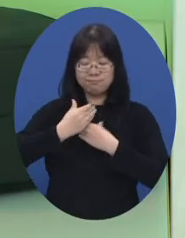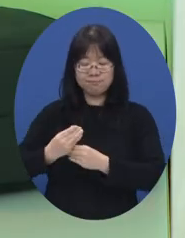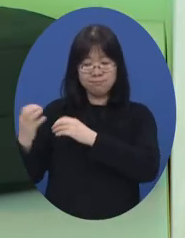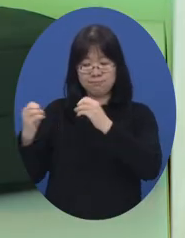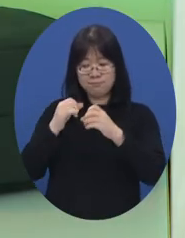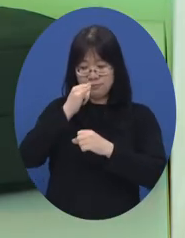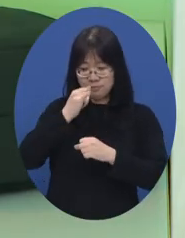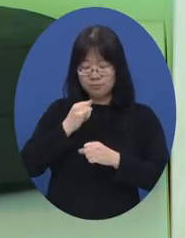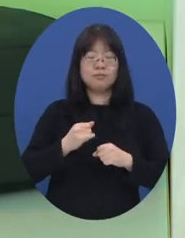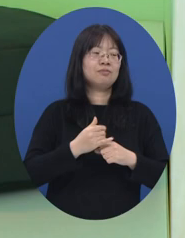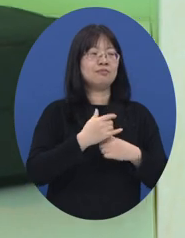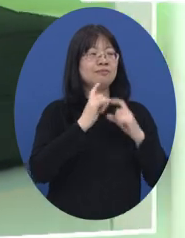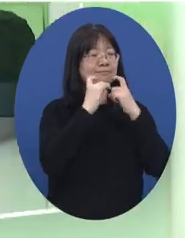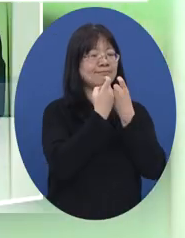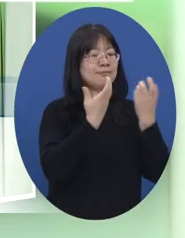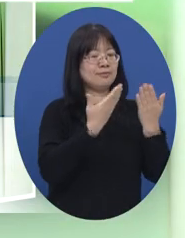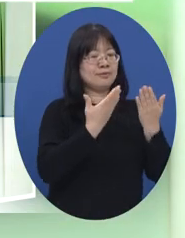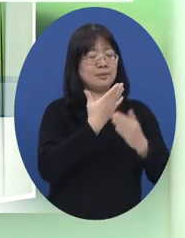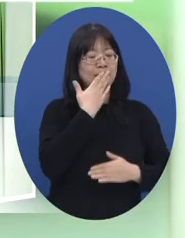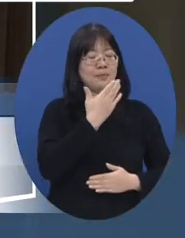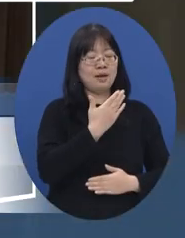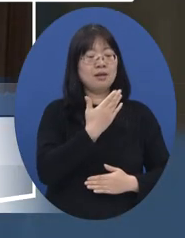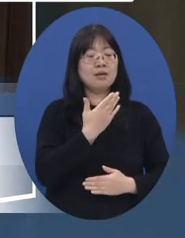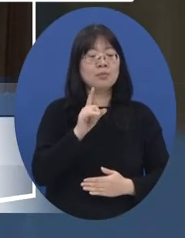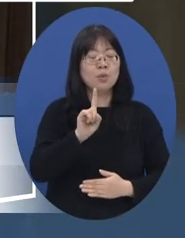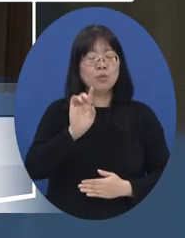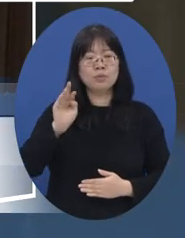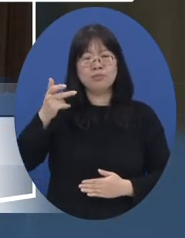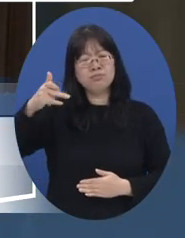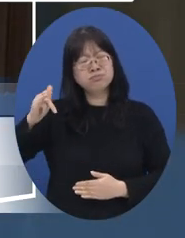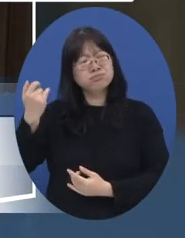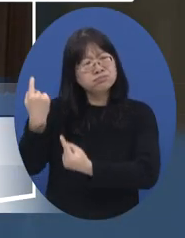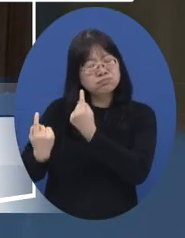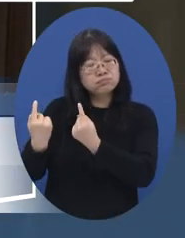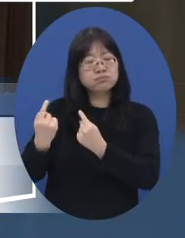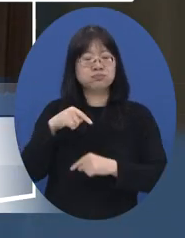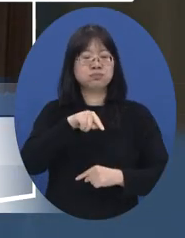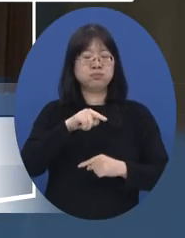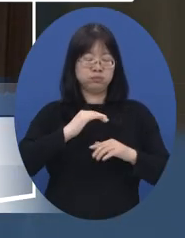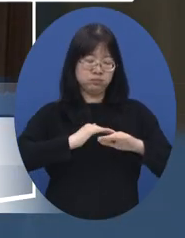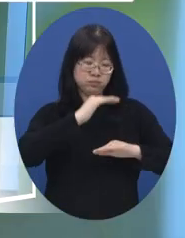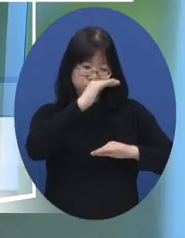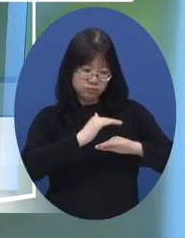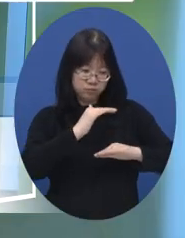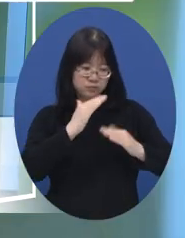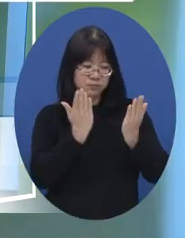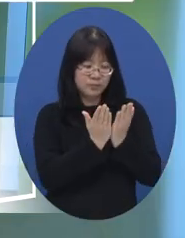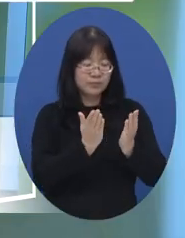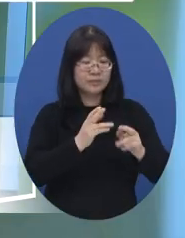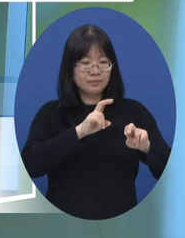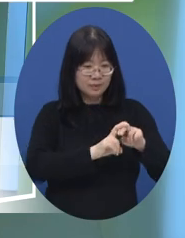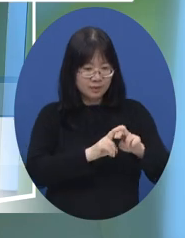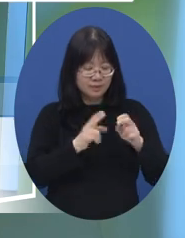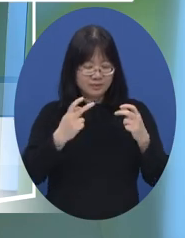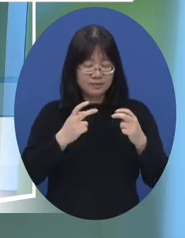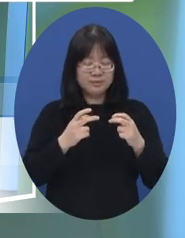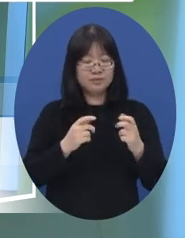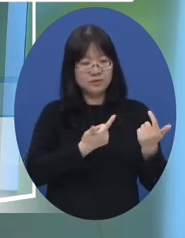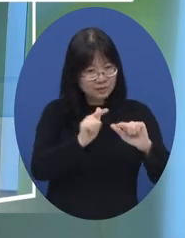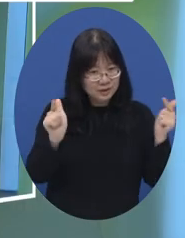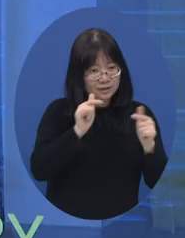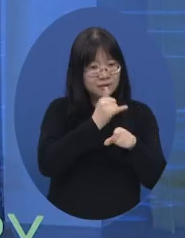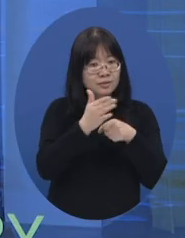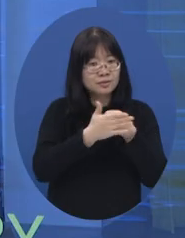개인적인 일을 보기도 합니다. 벤치 같은 것보다는 훨씬 높낮이가 맞는 책상이랑 의자가 구비되어 있어가지고 잘